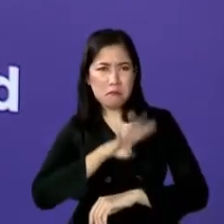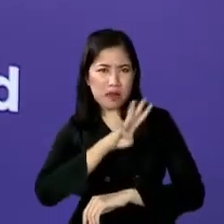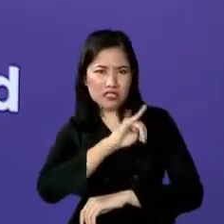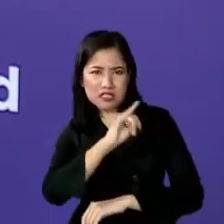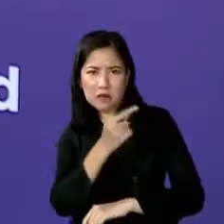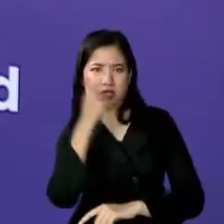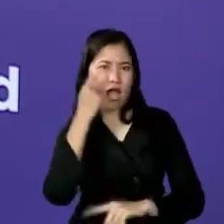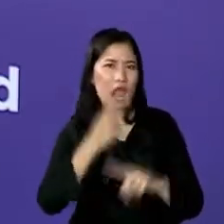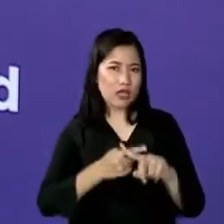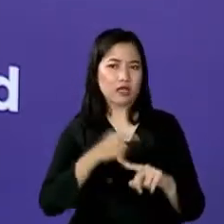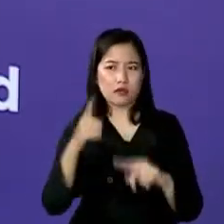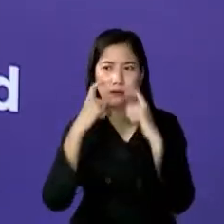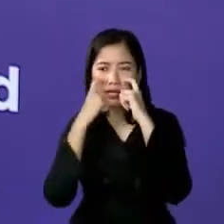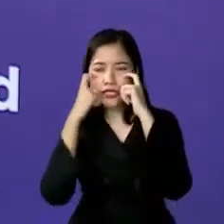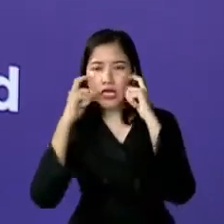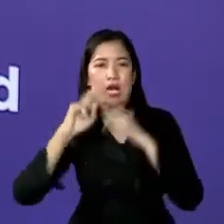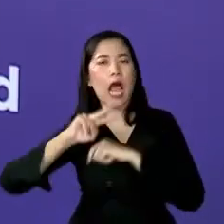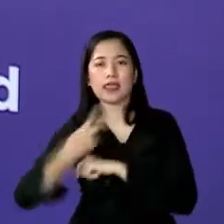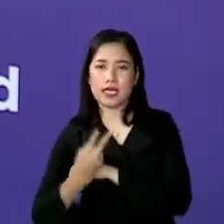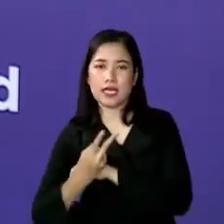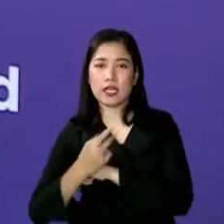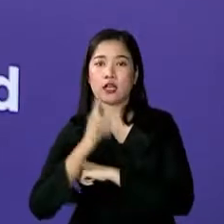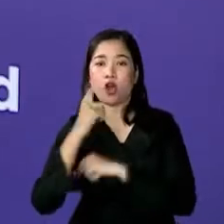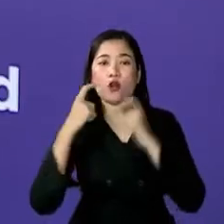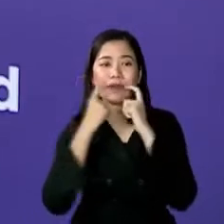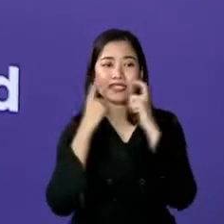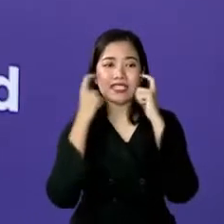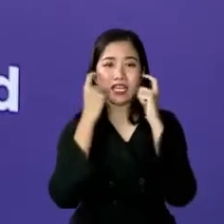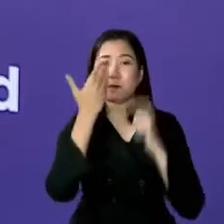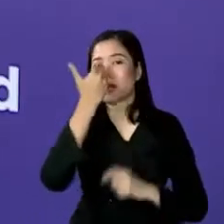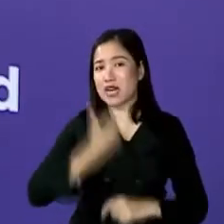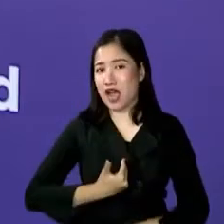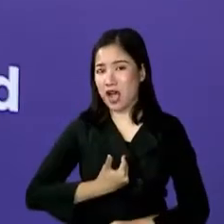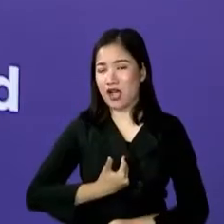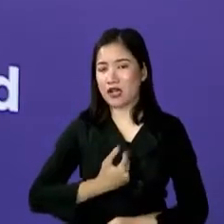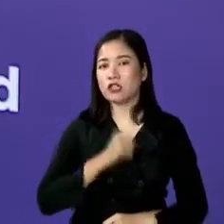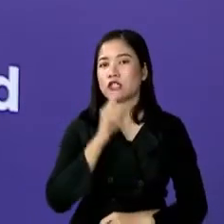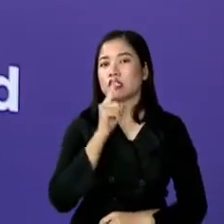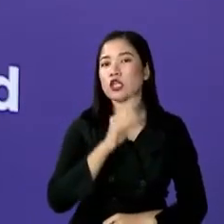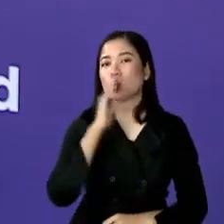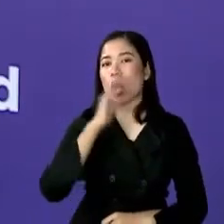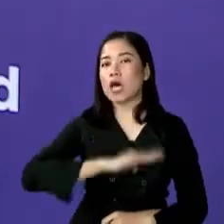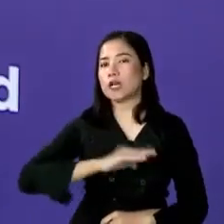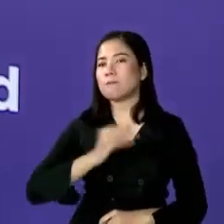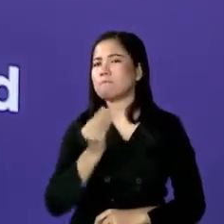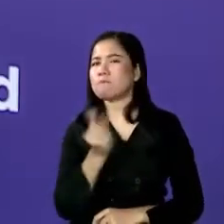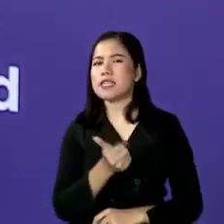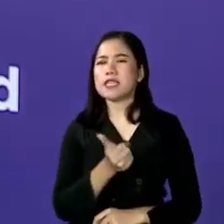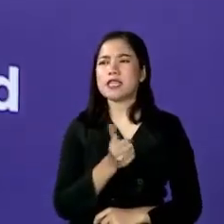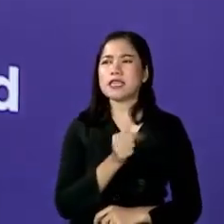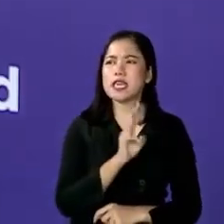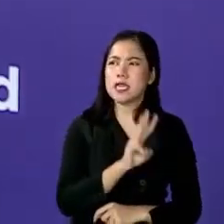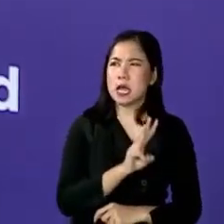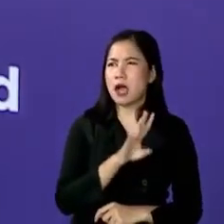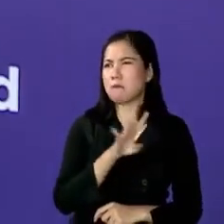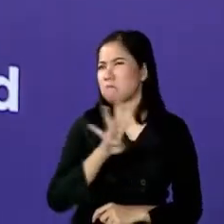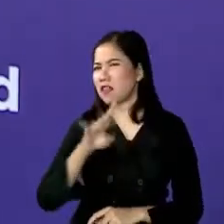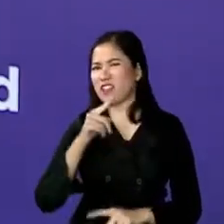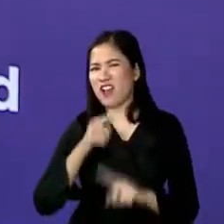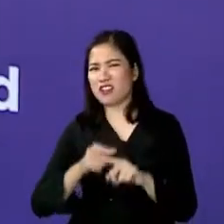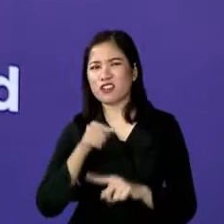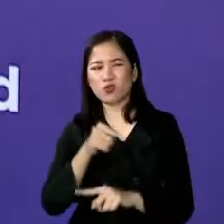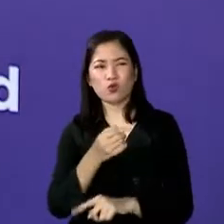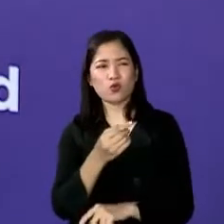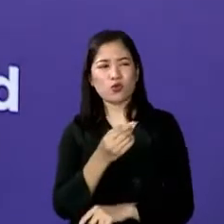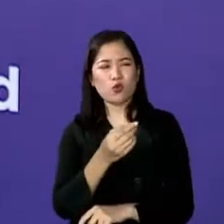ganti masker begitu ya kalau masker bedah itu kalau di satu hari kita harus beli 3-4 kali tuh lumayan